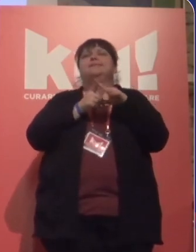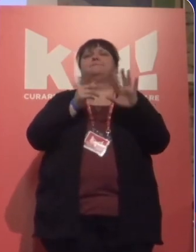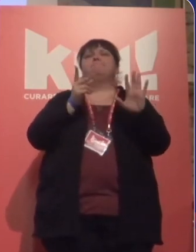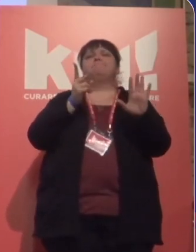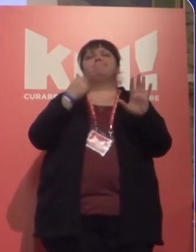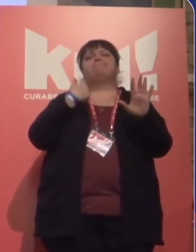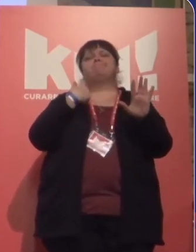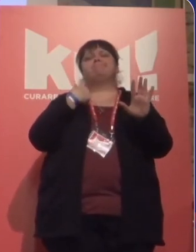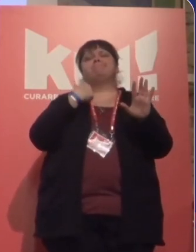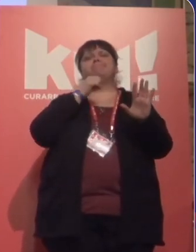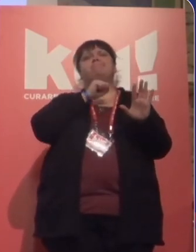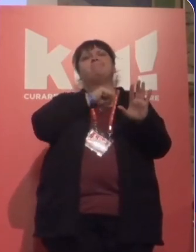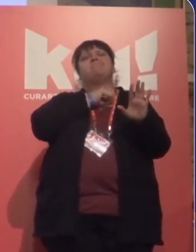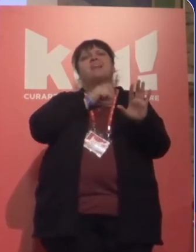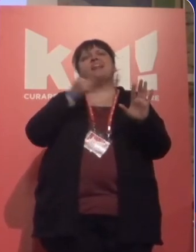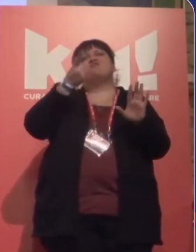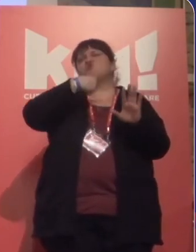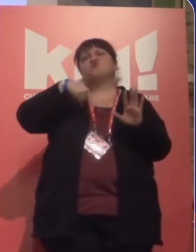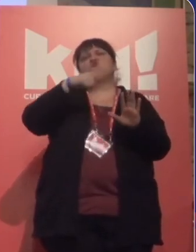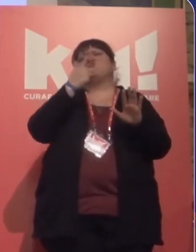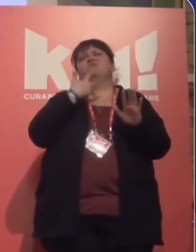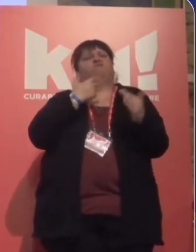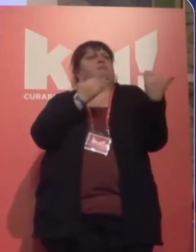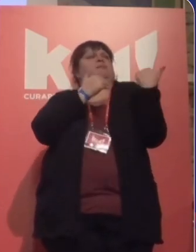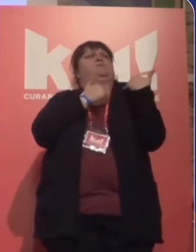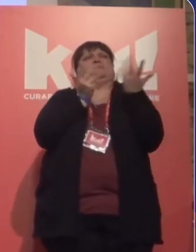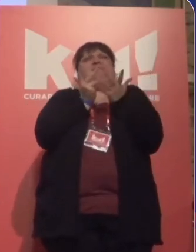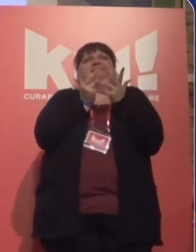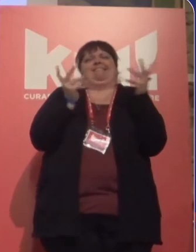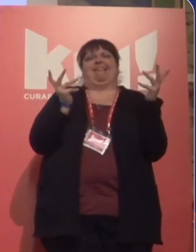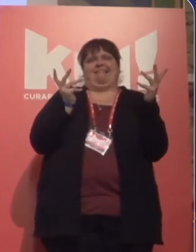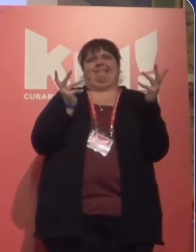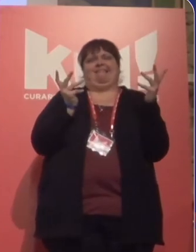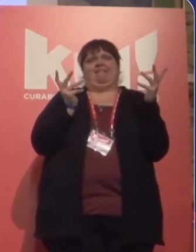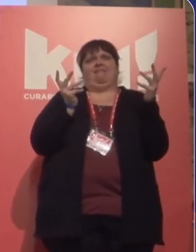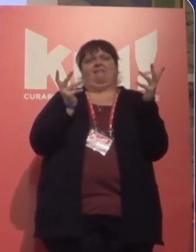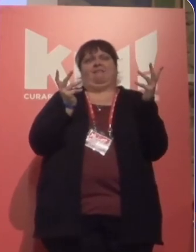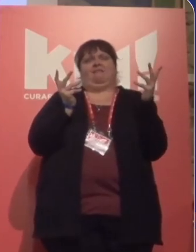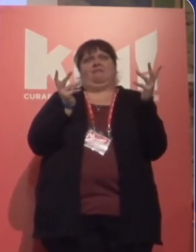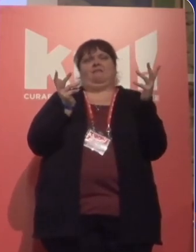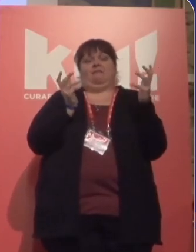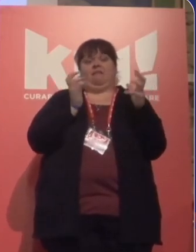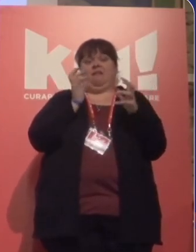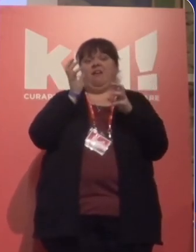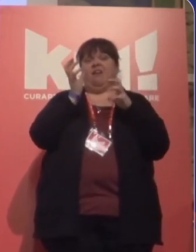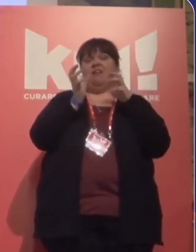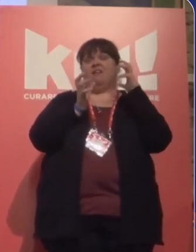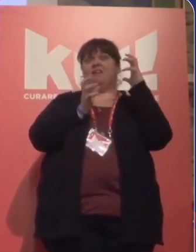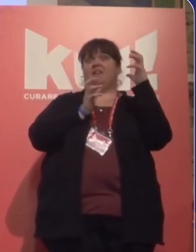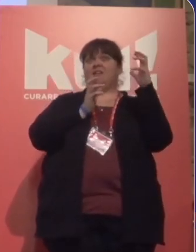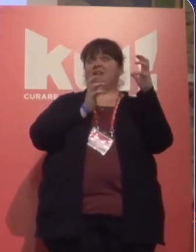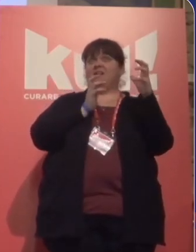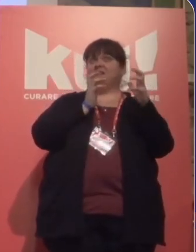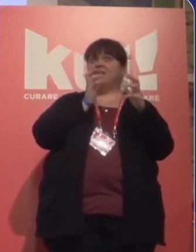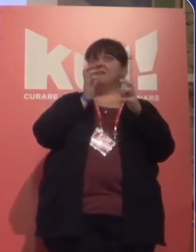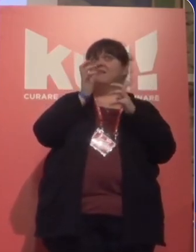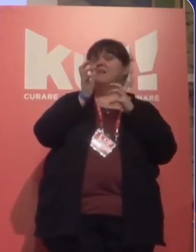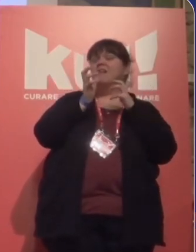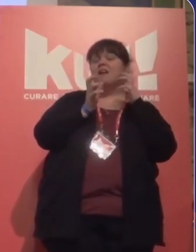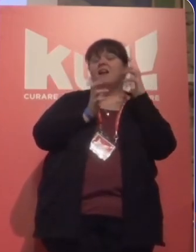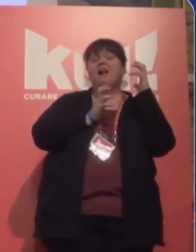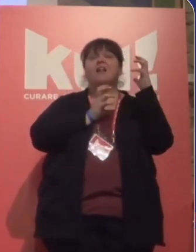una grande responsabilità e quindi la crisi che più che semplicisticamente